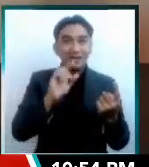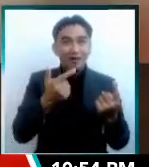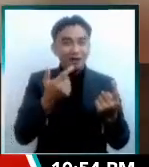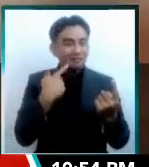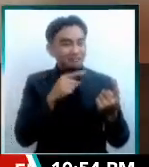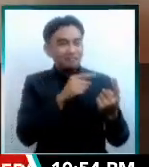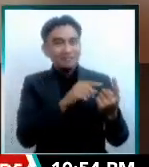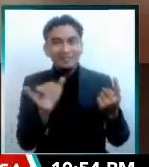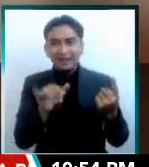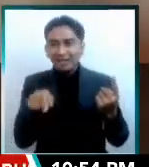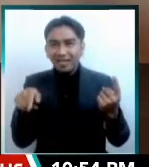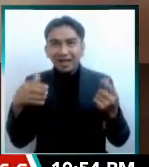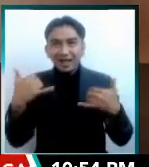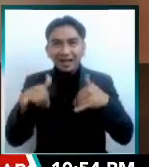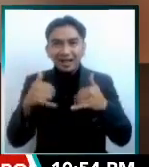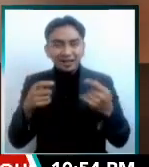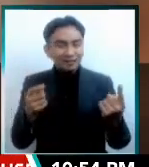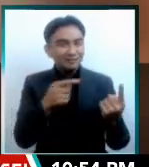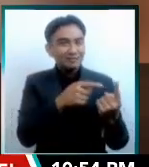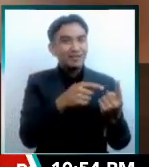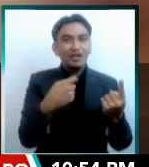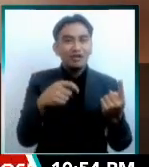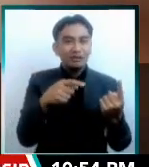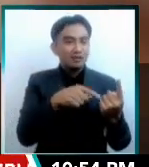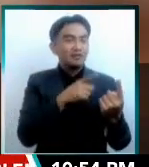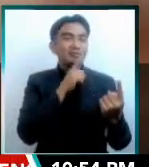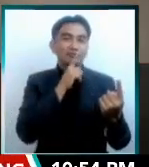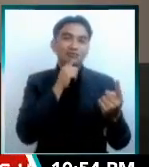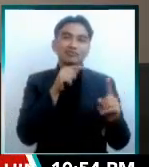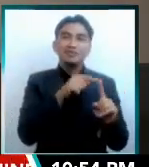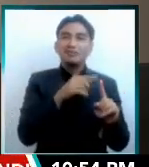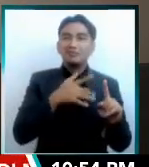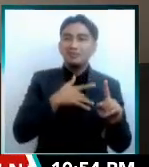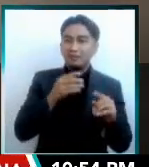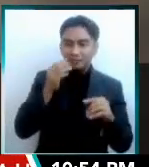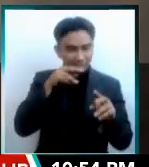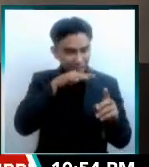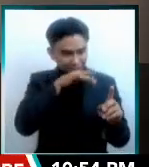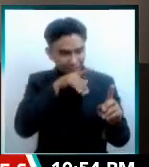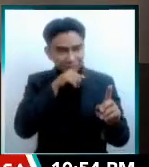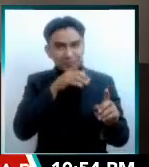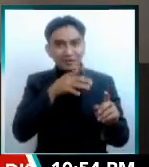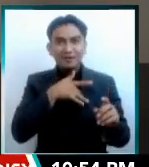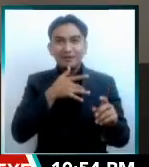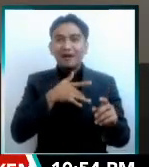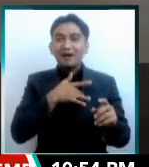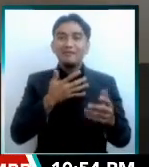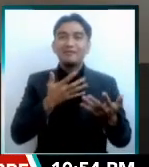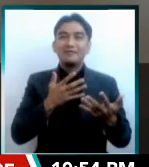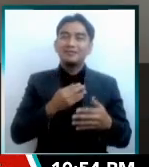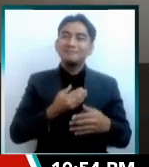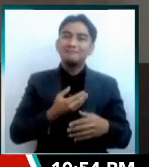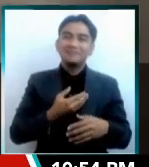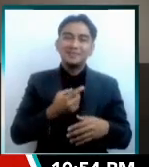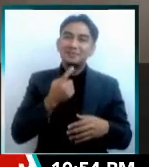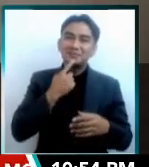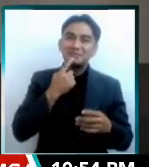Matcha, lalo nilang naramdaman na miss din ni Matcha si Tickle. Nilalaro ni Matcha ang stuffed toy na